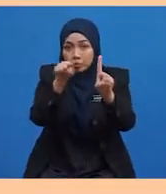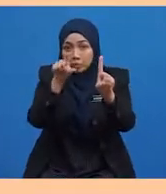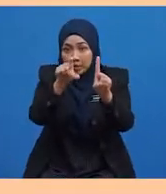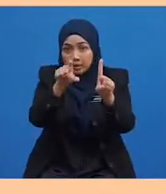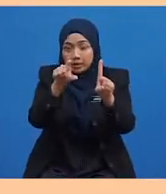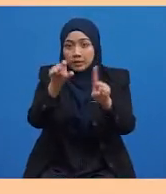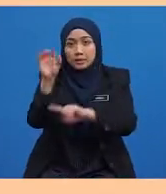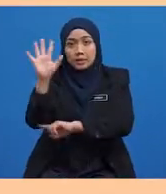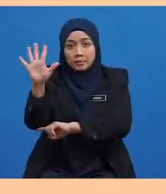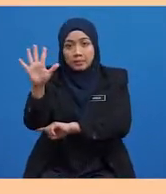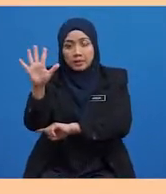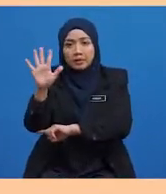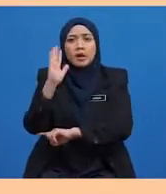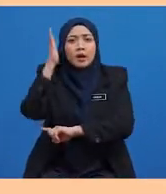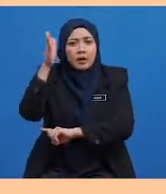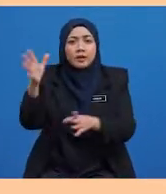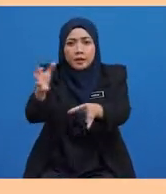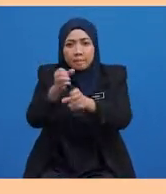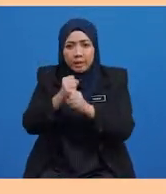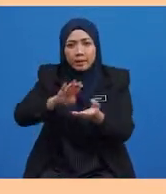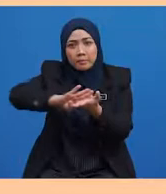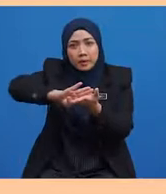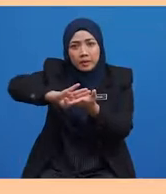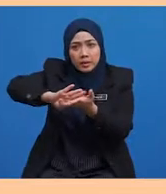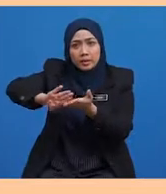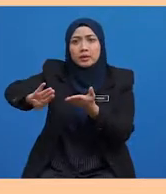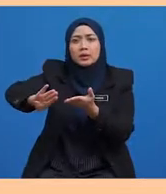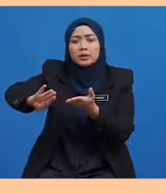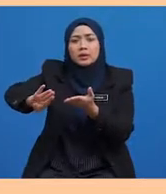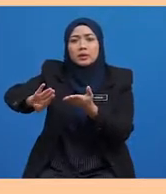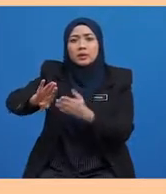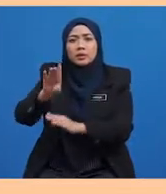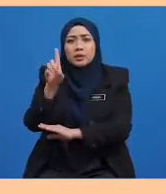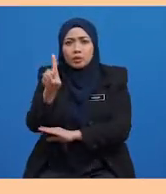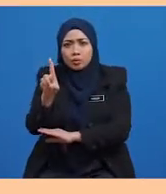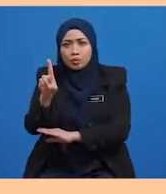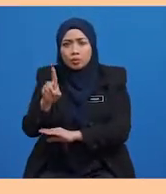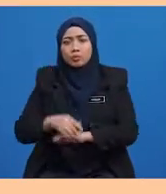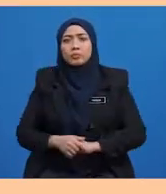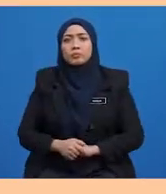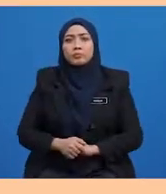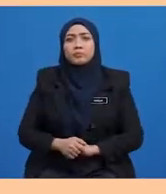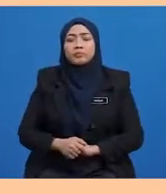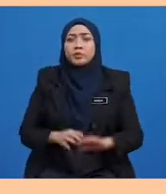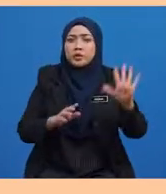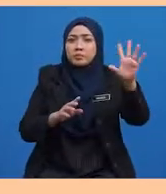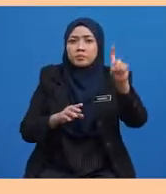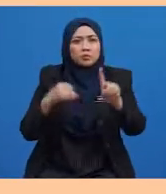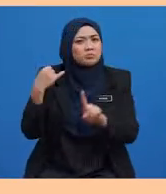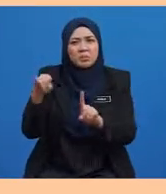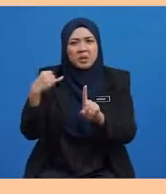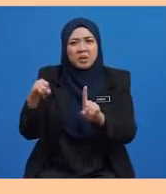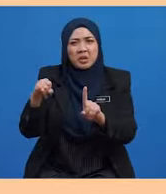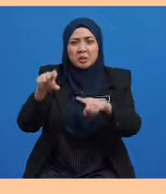murid-murid akan mendapat baki sebanyak iaitu 1. Maka 51 tidak boleh dibahagi